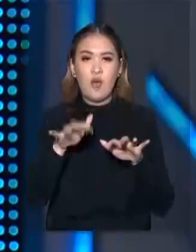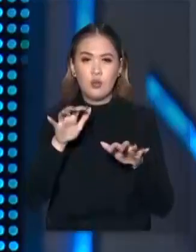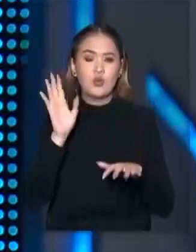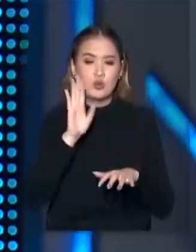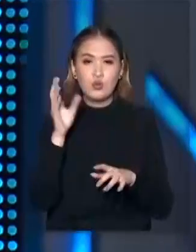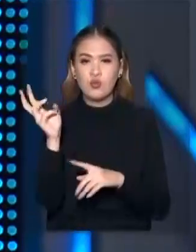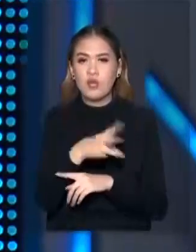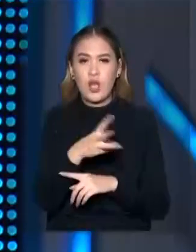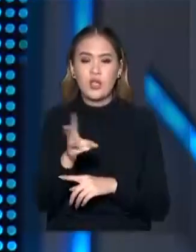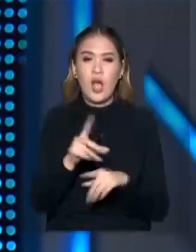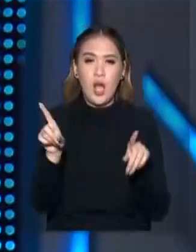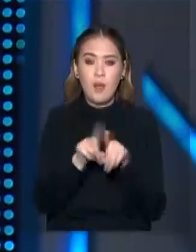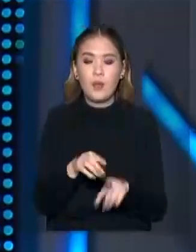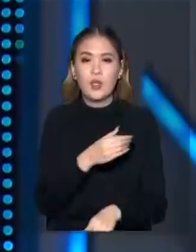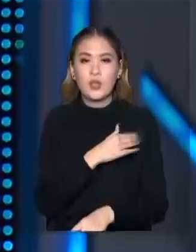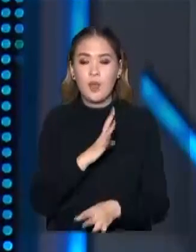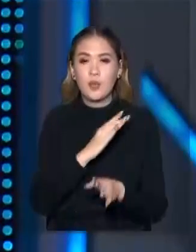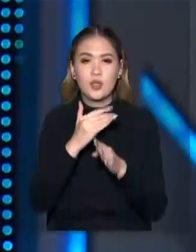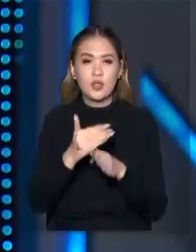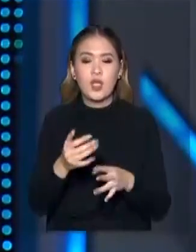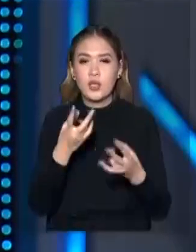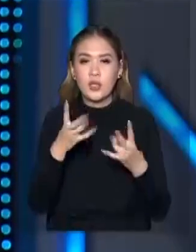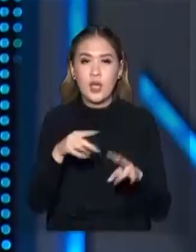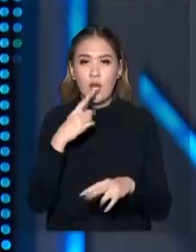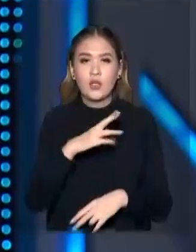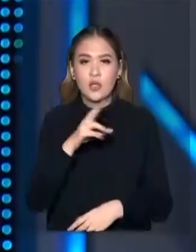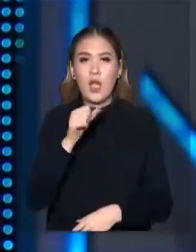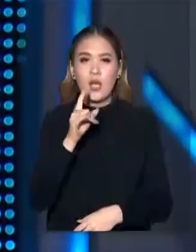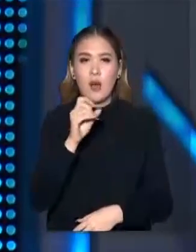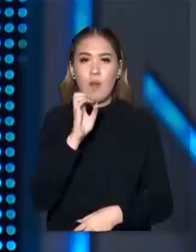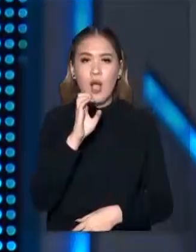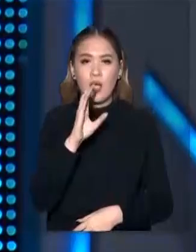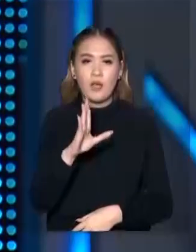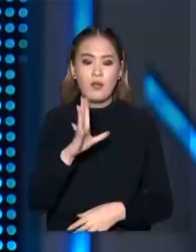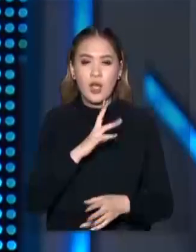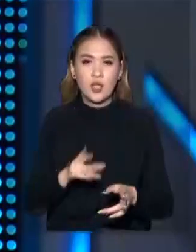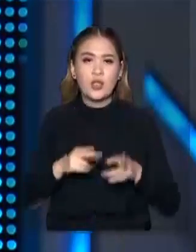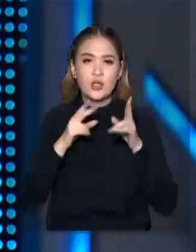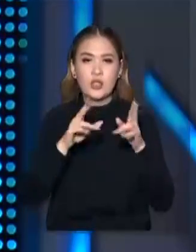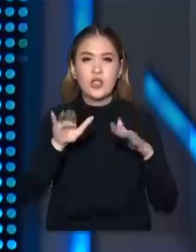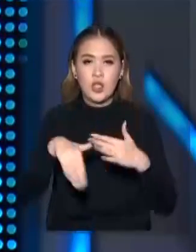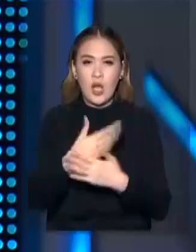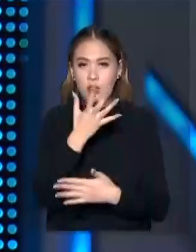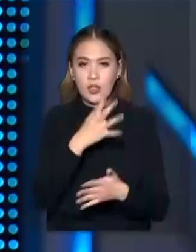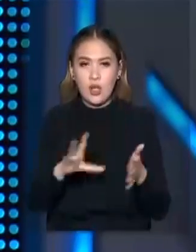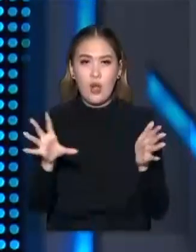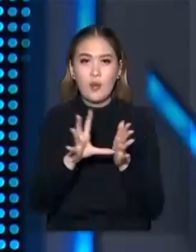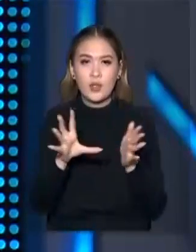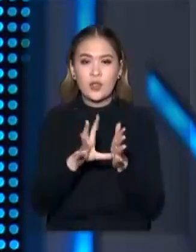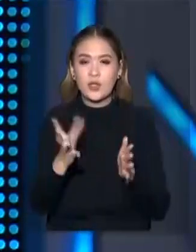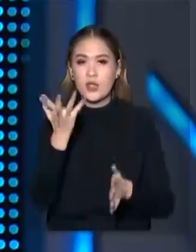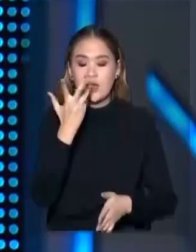суару әдісін енгізуді кешіктірмеу қажет деп отыр. Жигули Дайрабаевтың бұл сапардағы ұраны жаңа технологиялар